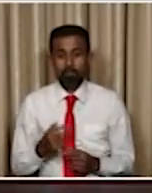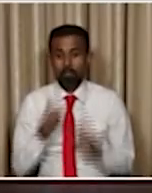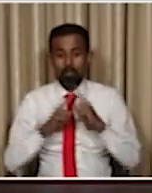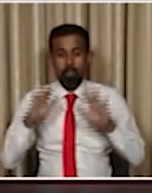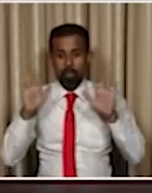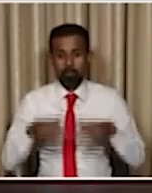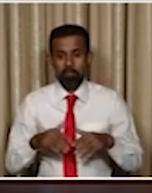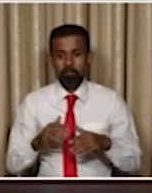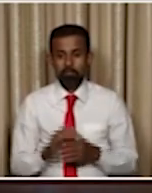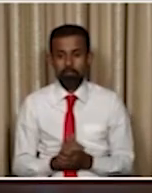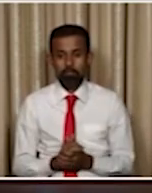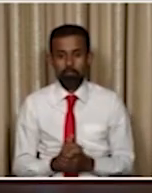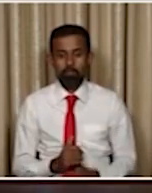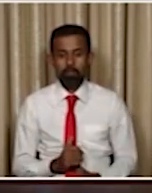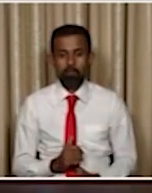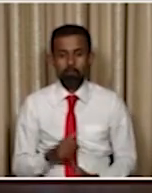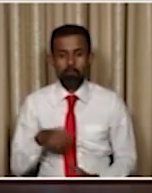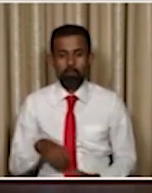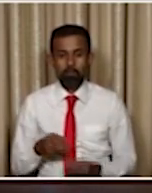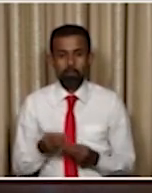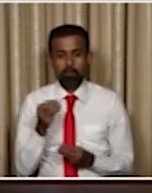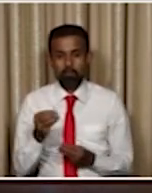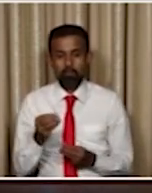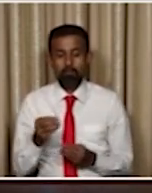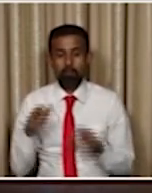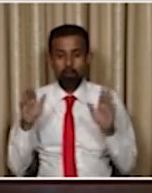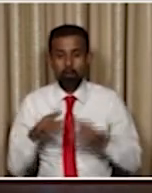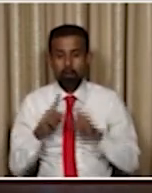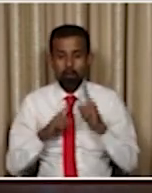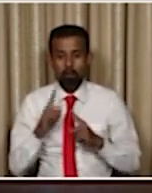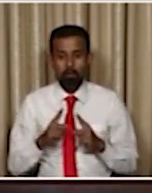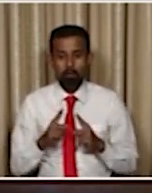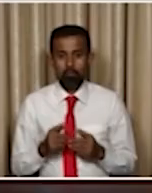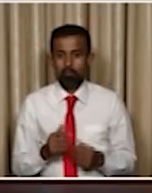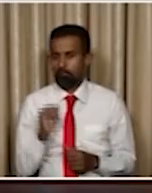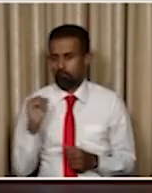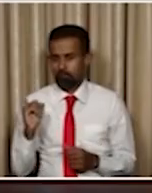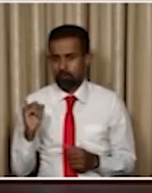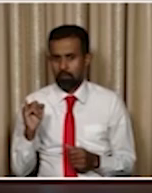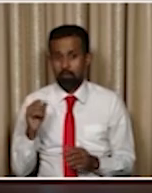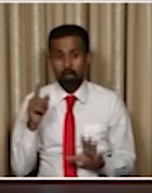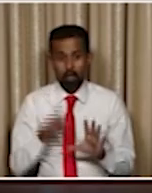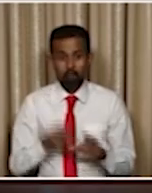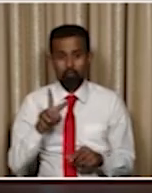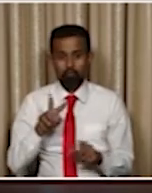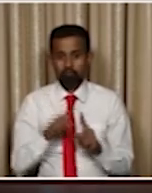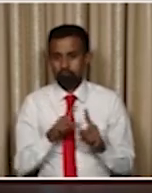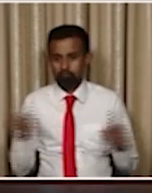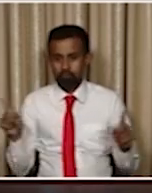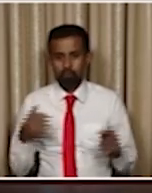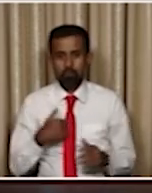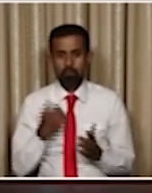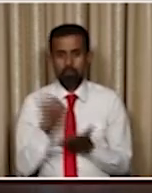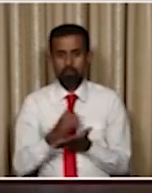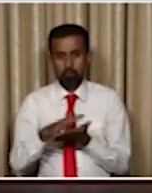වලට එන්නේ නැතුව දැන් මේ පනත ඉදිරිපත් කරන වෙලාව ඇවිල්ලා සාකච්ඡා කරේ නැහැ කියන එක අසාධාරණයි. මේක අවුරුදු දෙකක් තිස්සේ මට